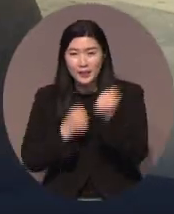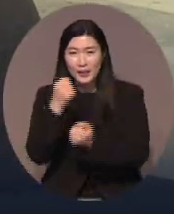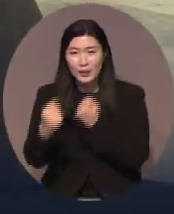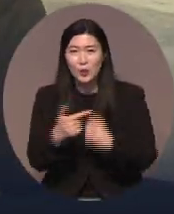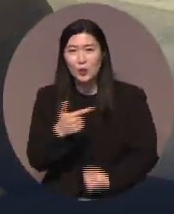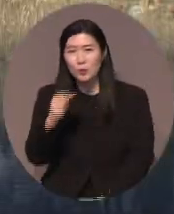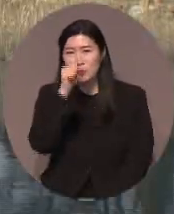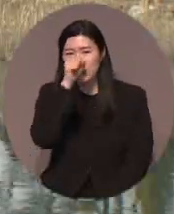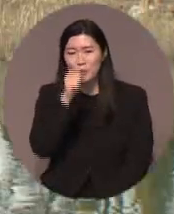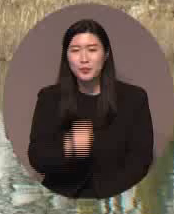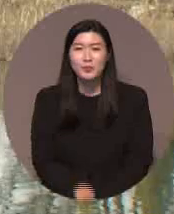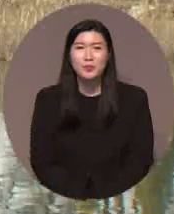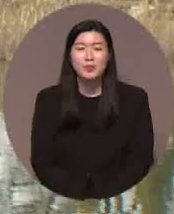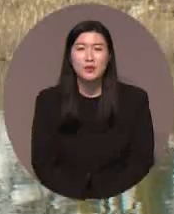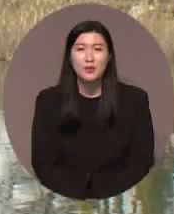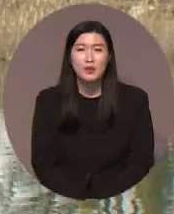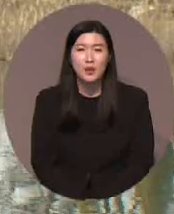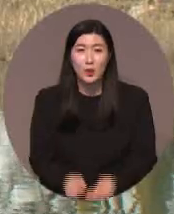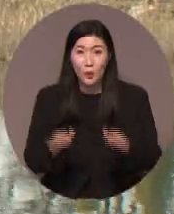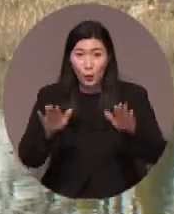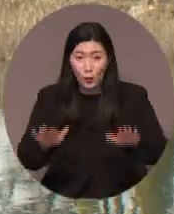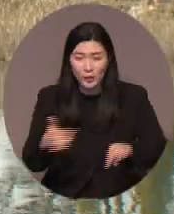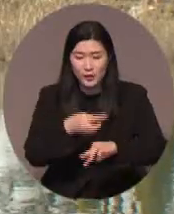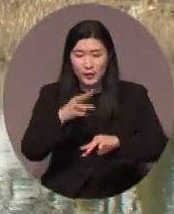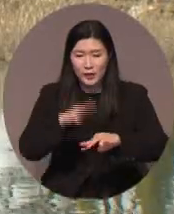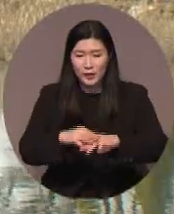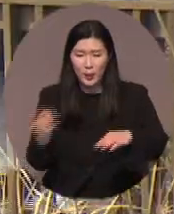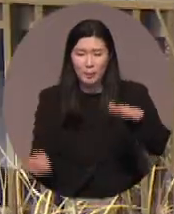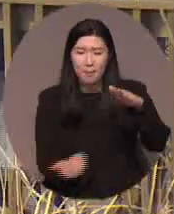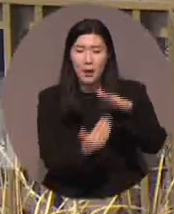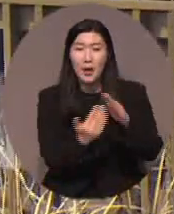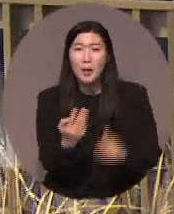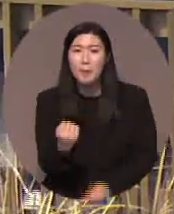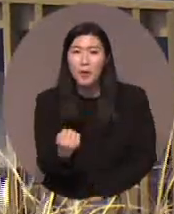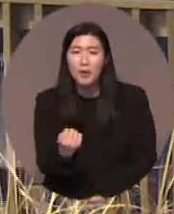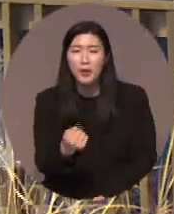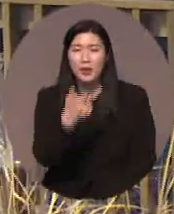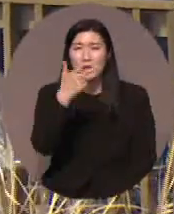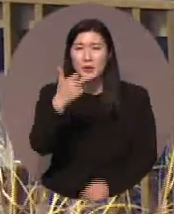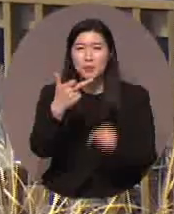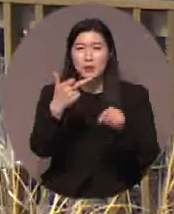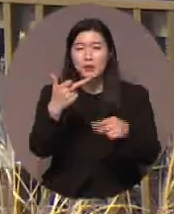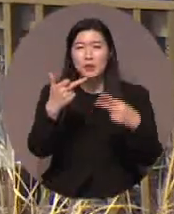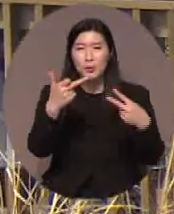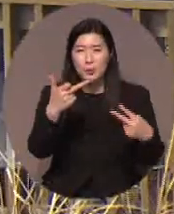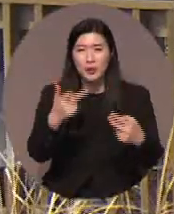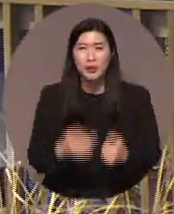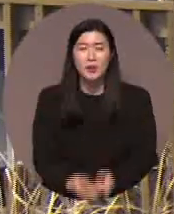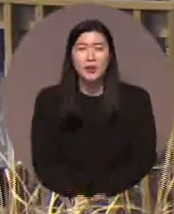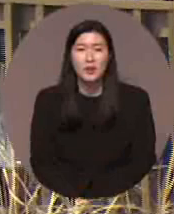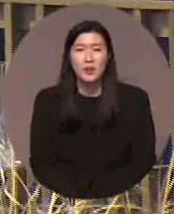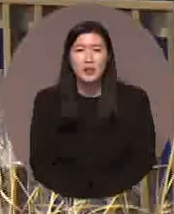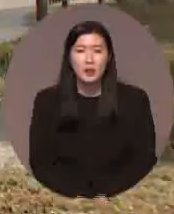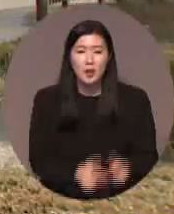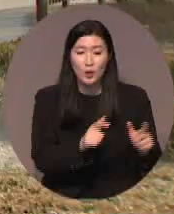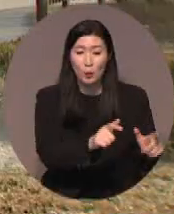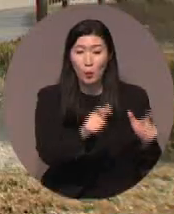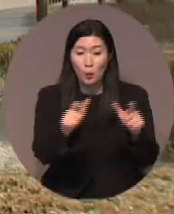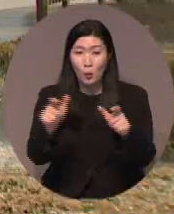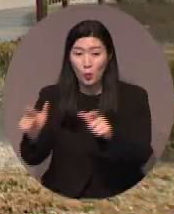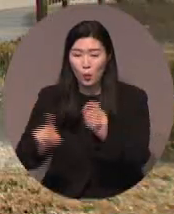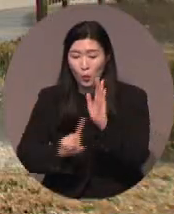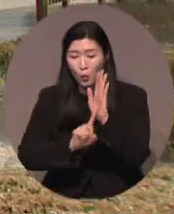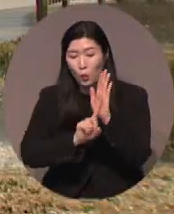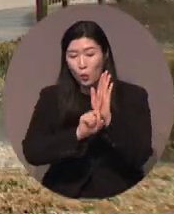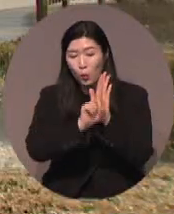좋네요. 휴일인 오늘 대전의 한낮 수온주가 17.2도까지 오르는 등 대부분 지역에서 3월